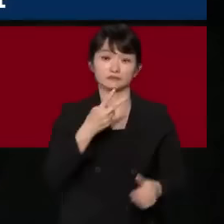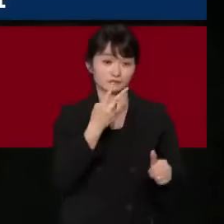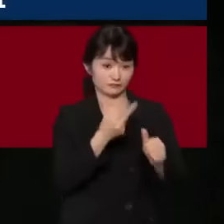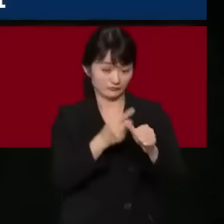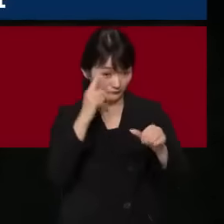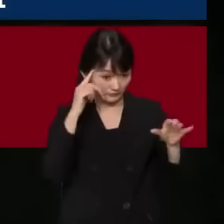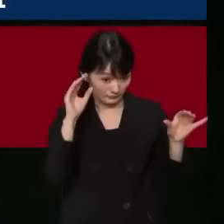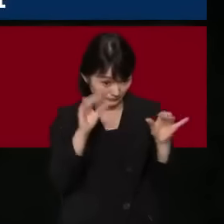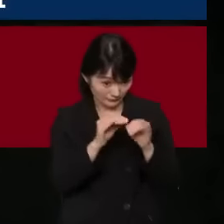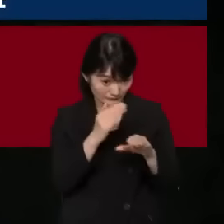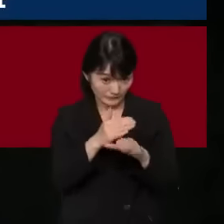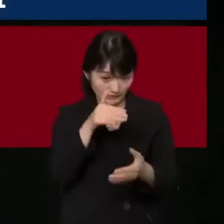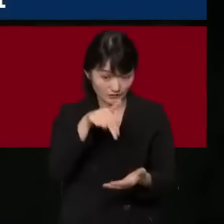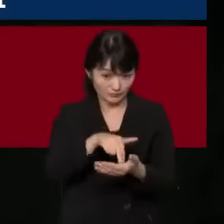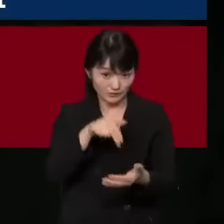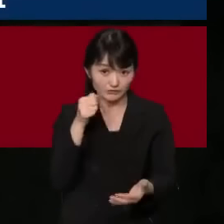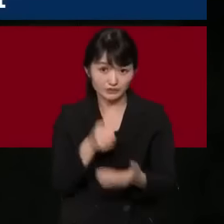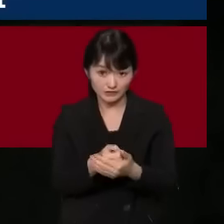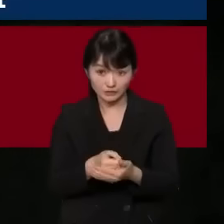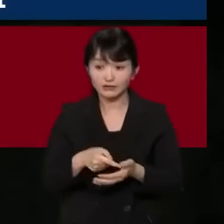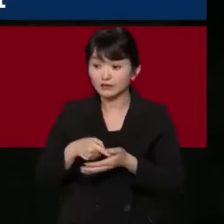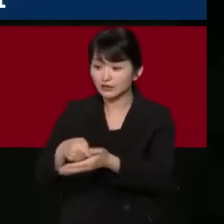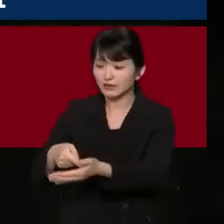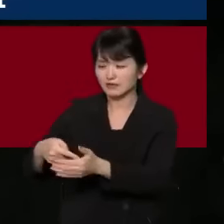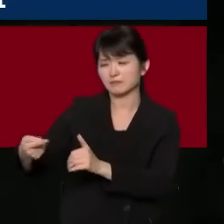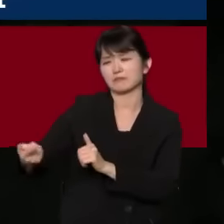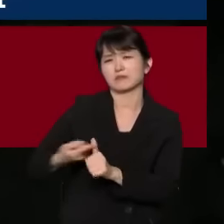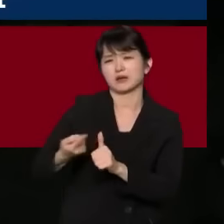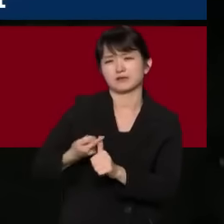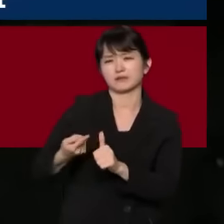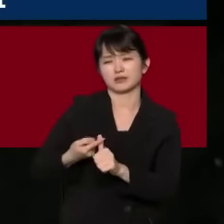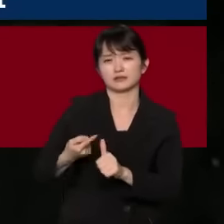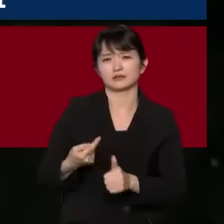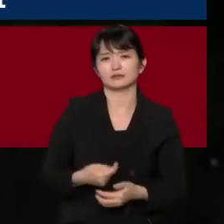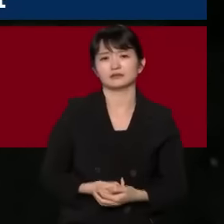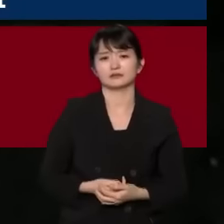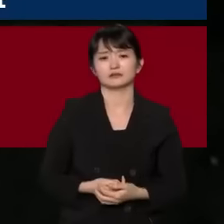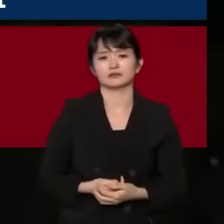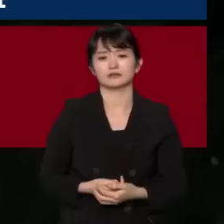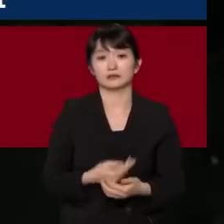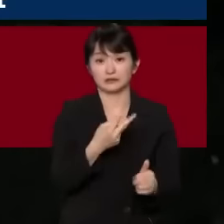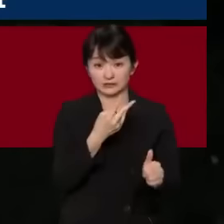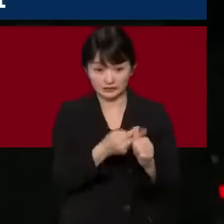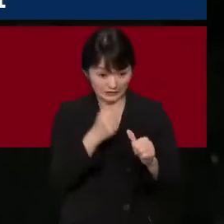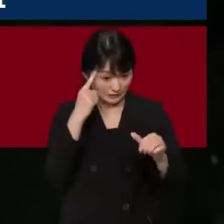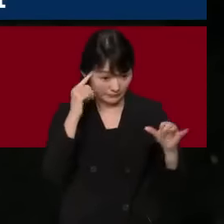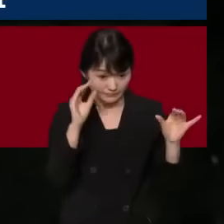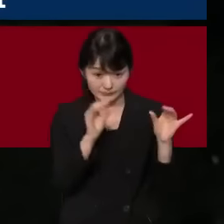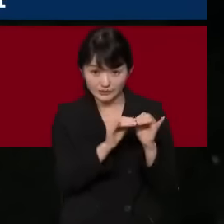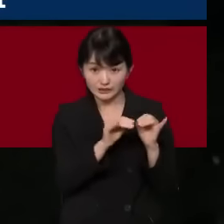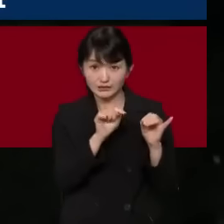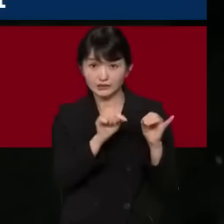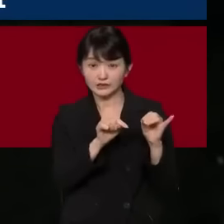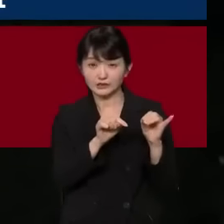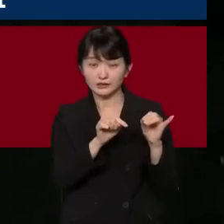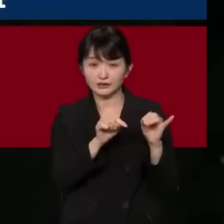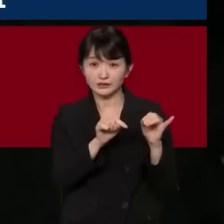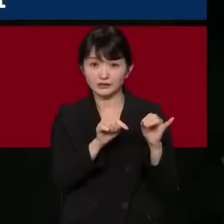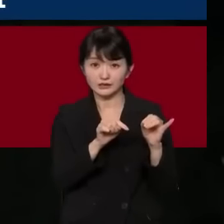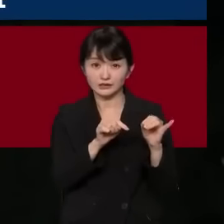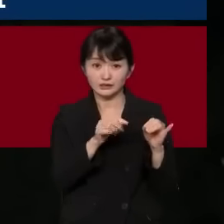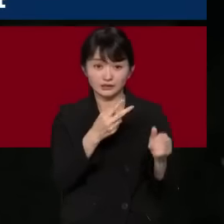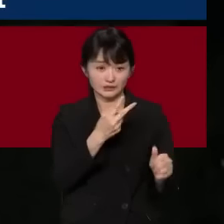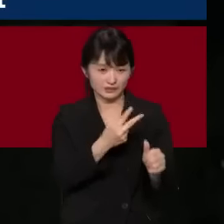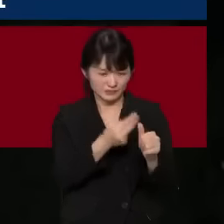당론으로 하자라고 제안을 의총에서 하셨습니다. 많은 비난을 받으셨습니다. 그런데 탄핵 찬성이 되면 그 탄핵 가결이 되면